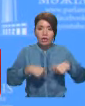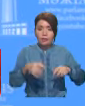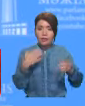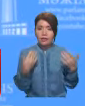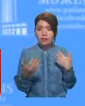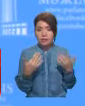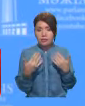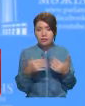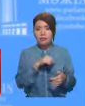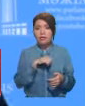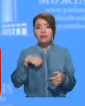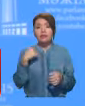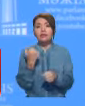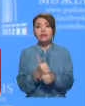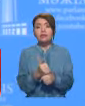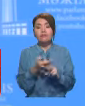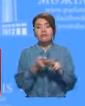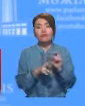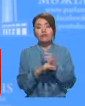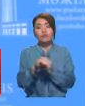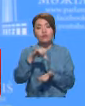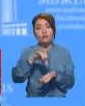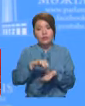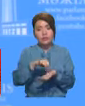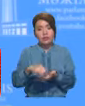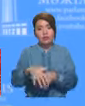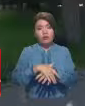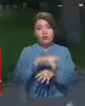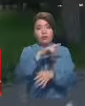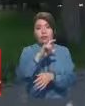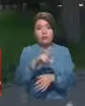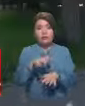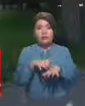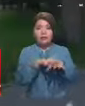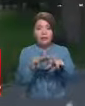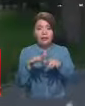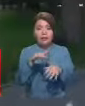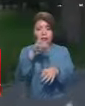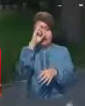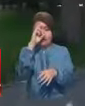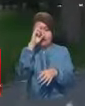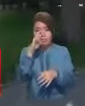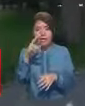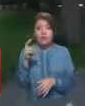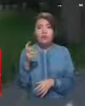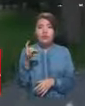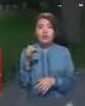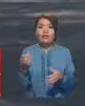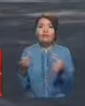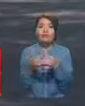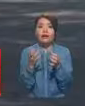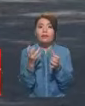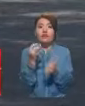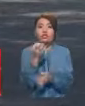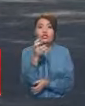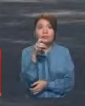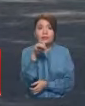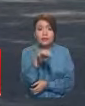отношений. И что самое главное, непосредственному участию населения в делах государства. Депутат фракции «Аманат» Жулдуз Сулейменова отметила,